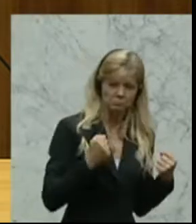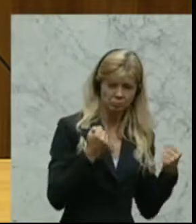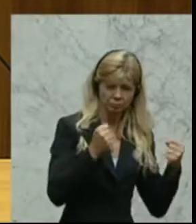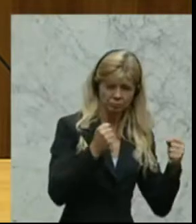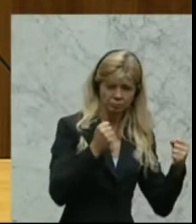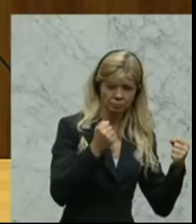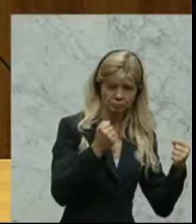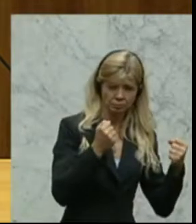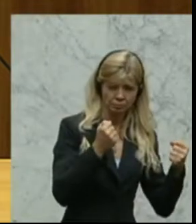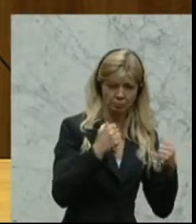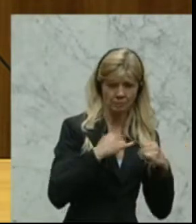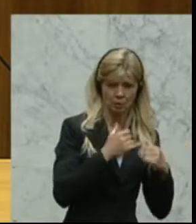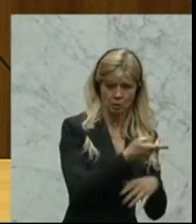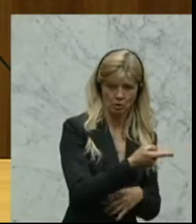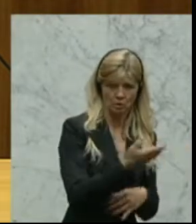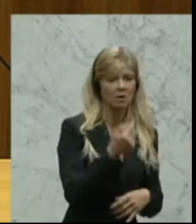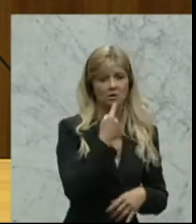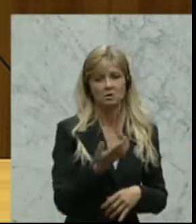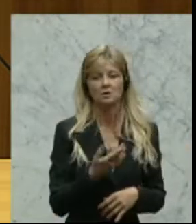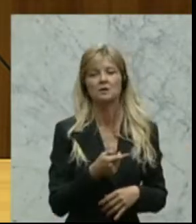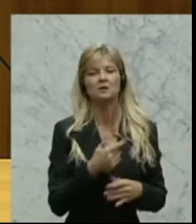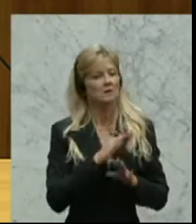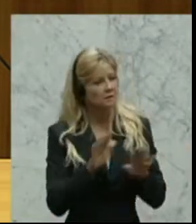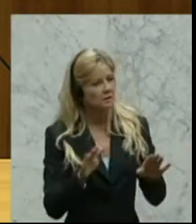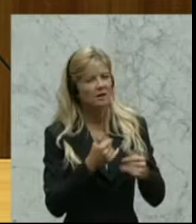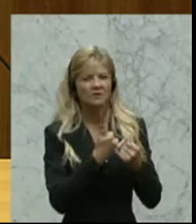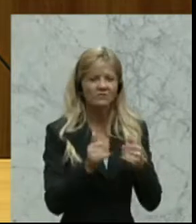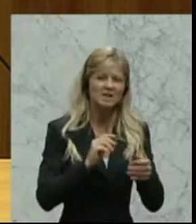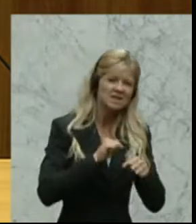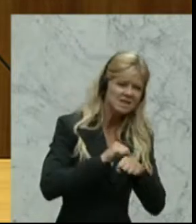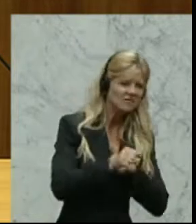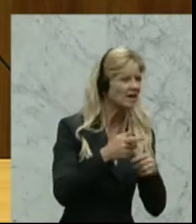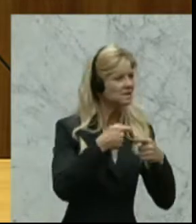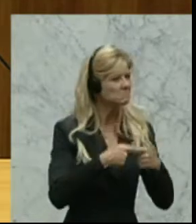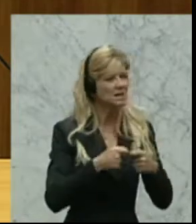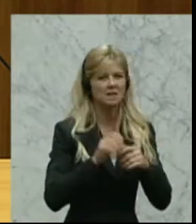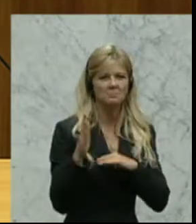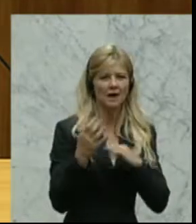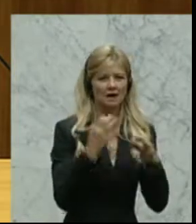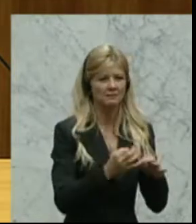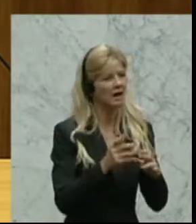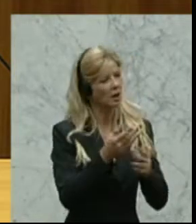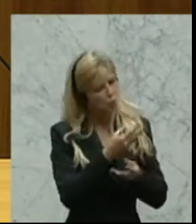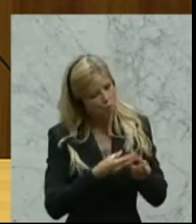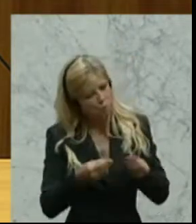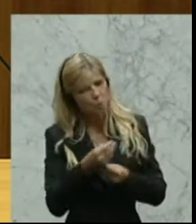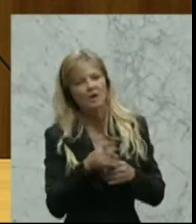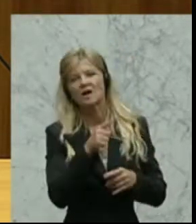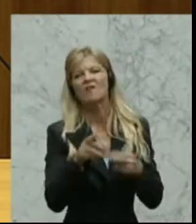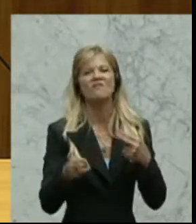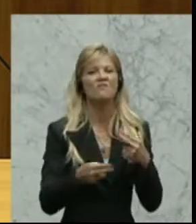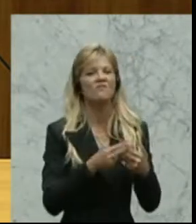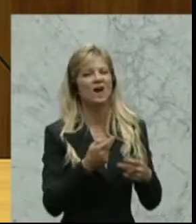den übrigens sehr sorgsam mit den Zwangsmitgliedsbeiträgen um, weil sie inserieren fast täglich ganzzeitig in den